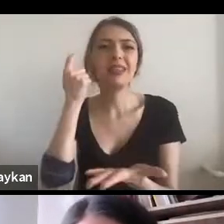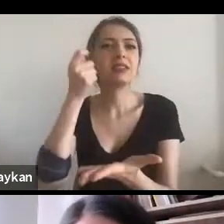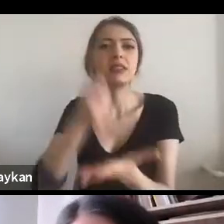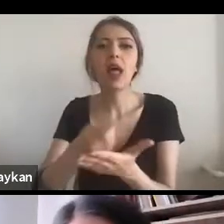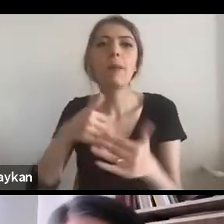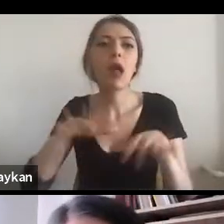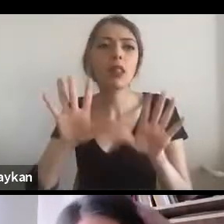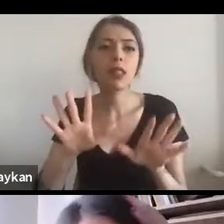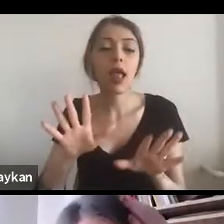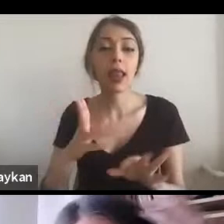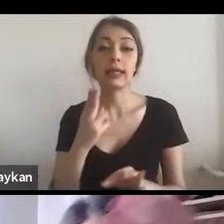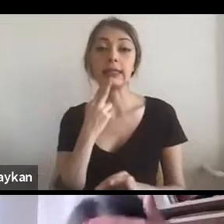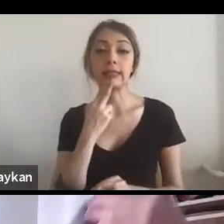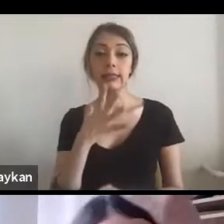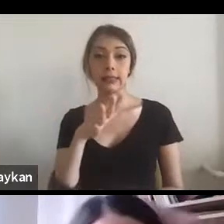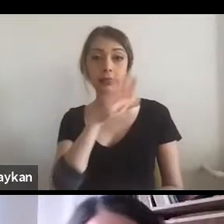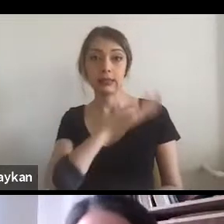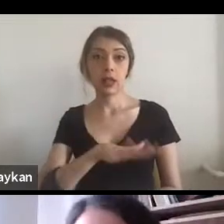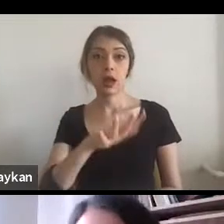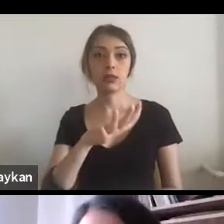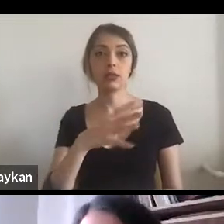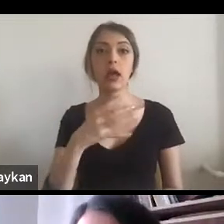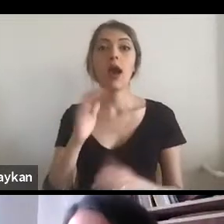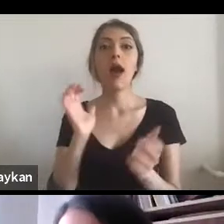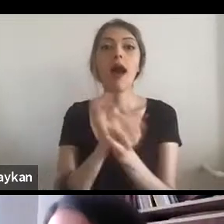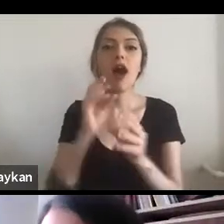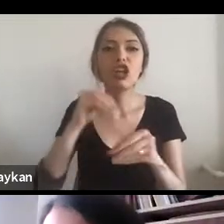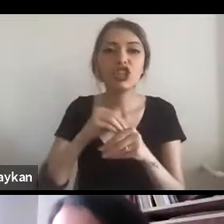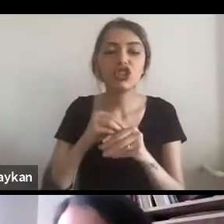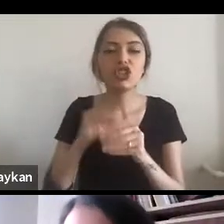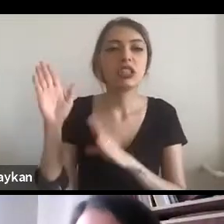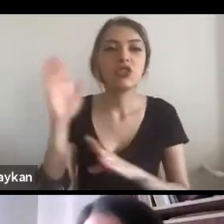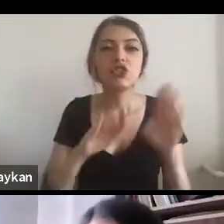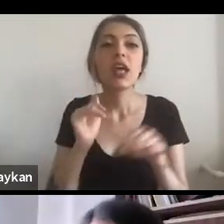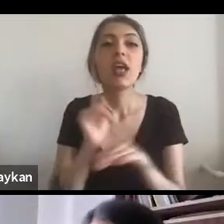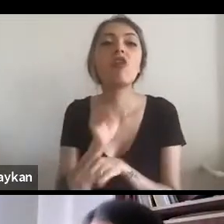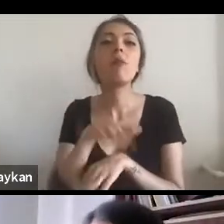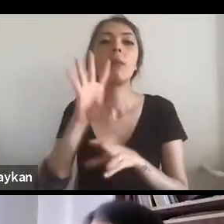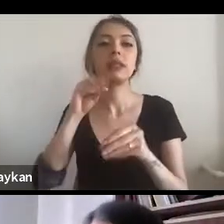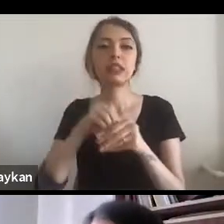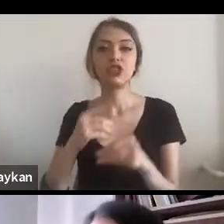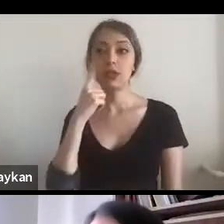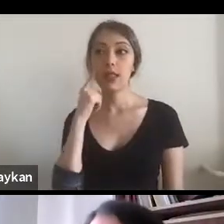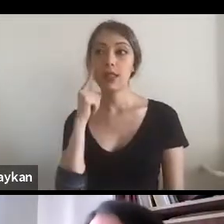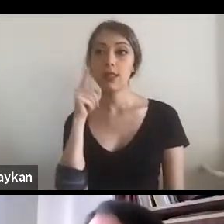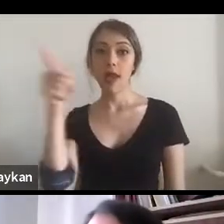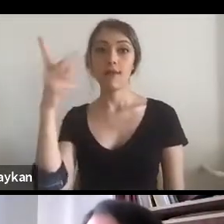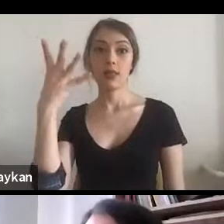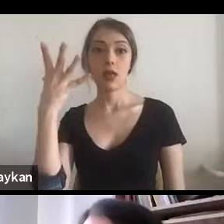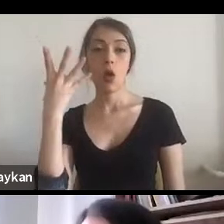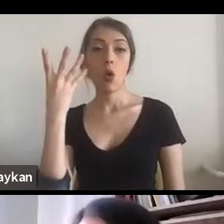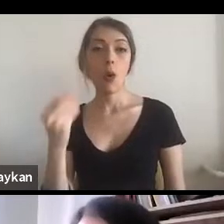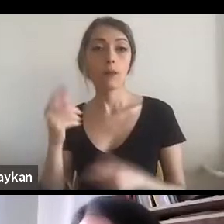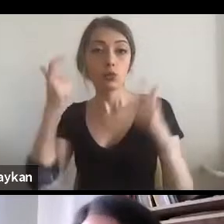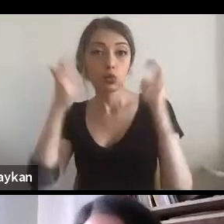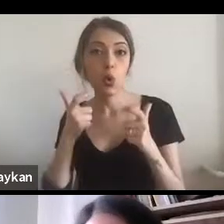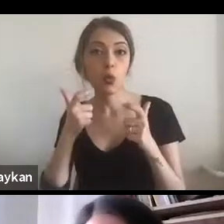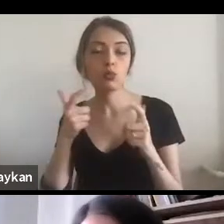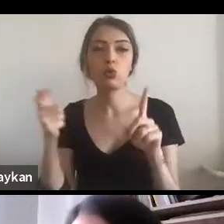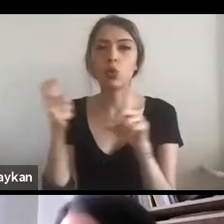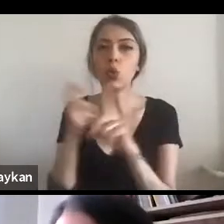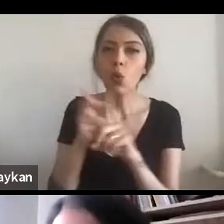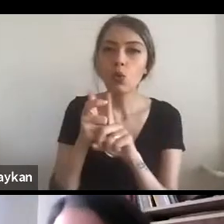kadınların cinsiyet temelli ve aile içi şiddetten korunmaları adına devlet tarafından alınması gereken önlem ve tedbirlerin